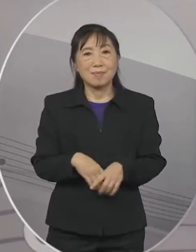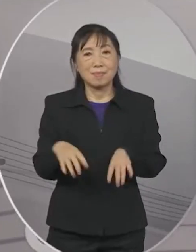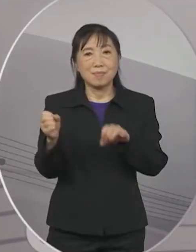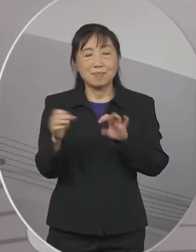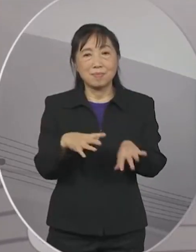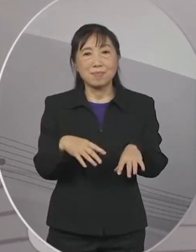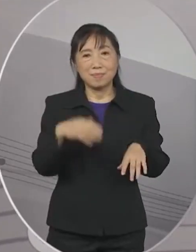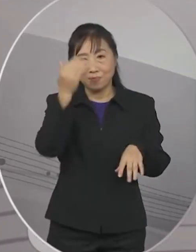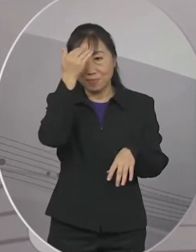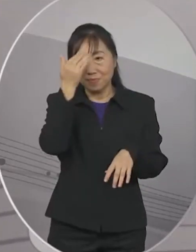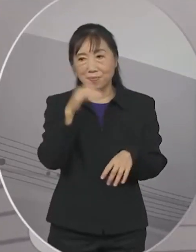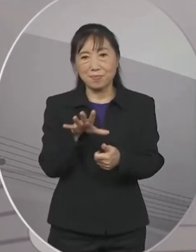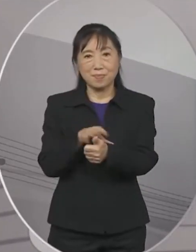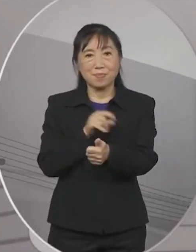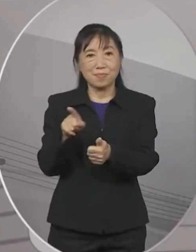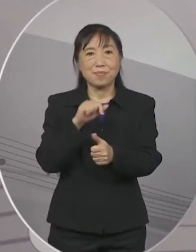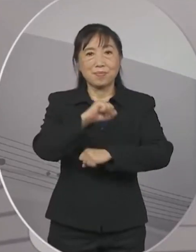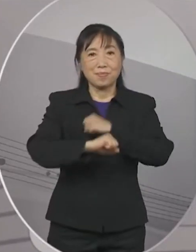抛开烦恼。